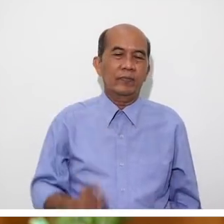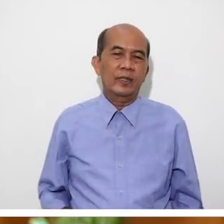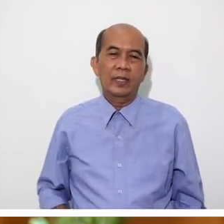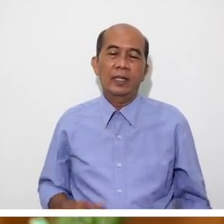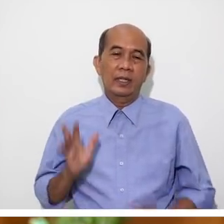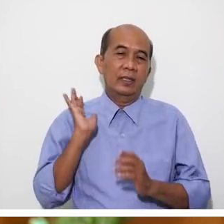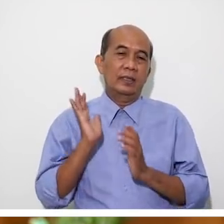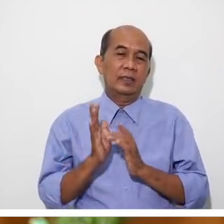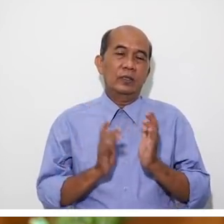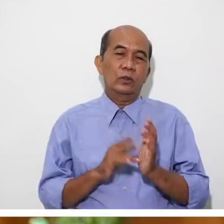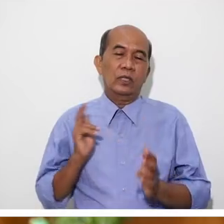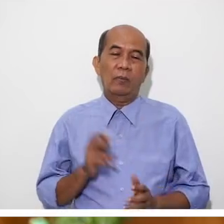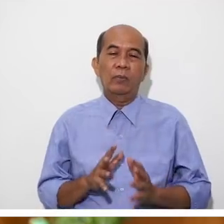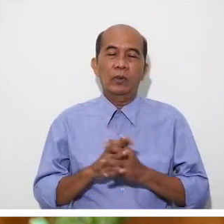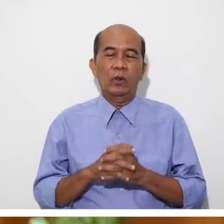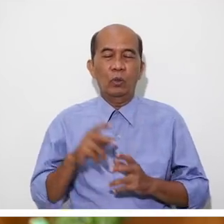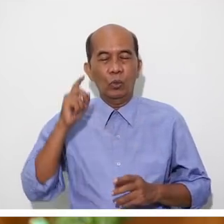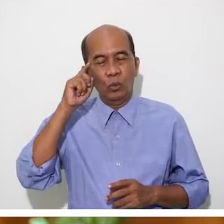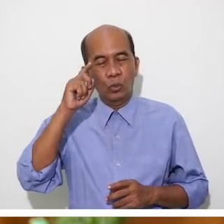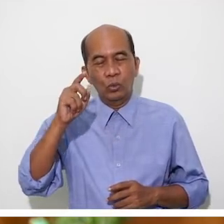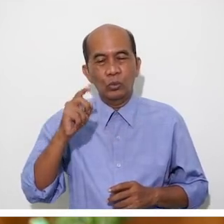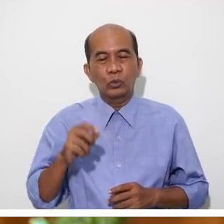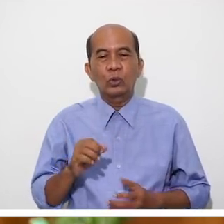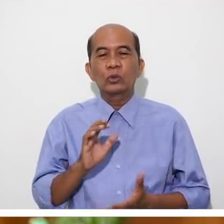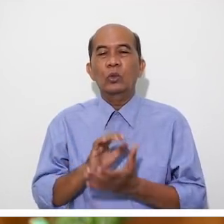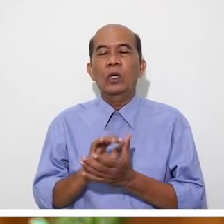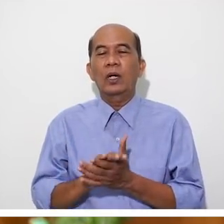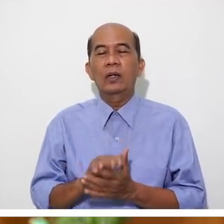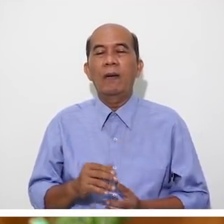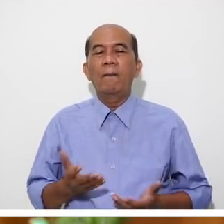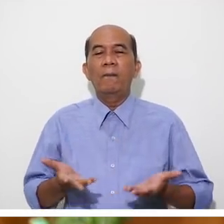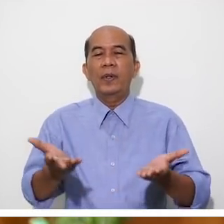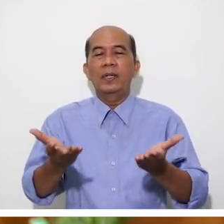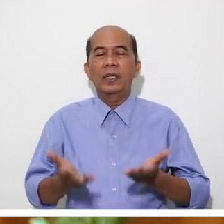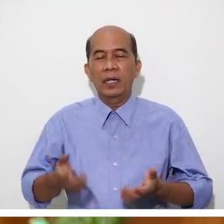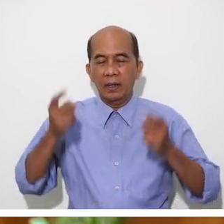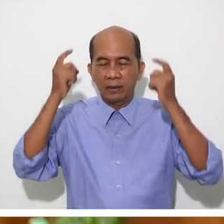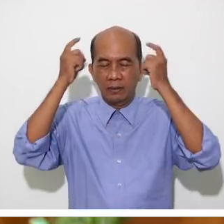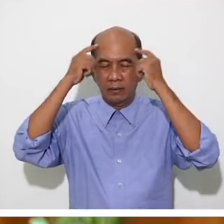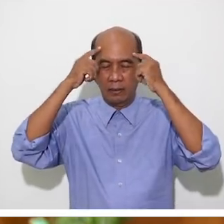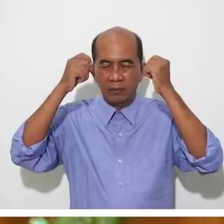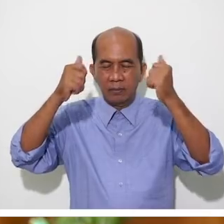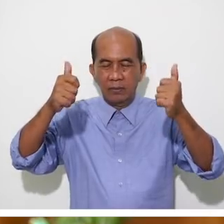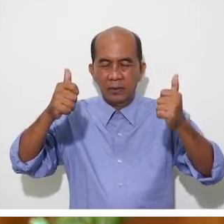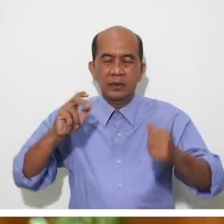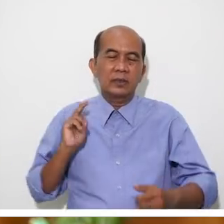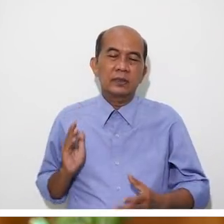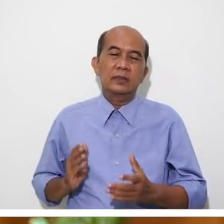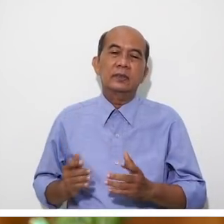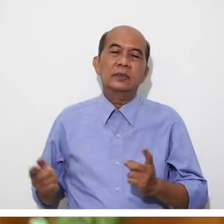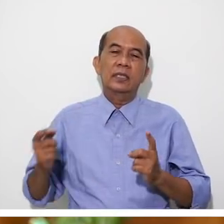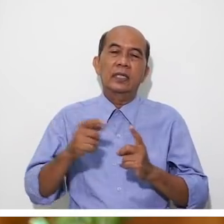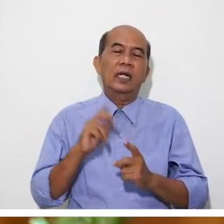Yesus, kami juga berdoa untuk studi kami. Tuhan, berikan kepada kami kepandaian, kecerdasan, kemampuan, sehingga kami